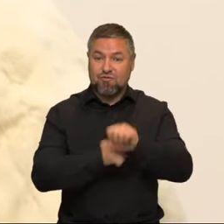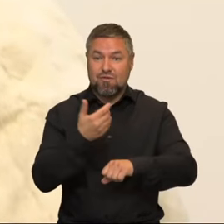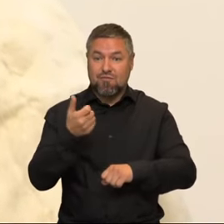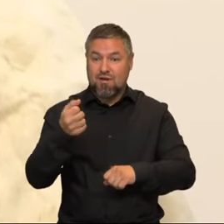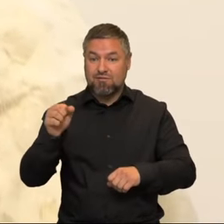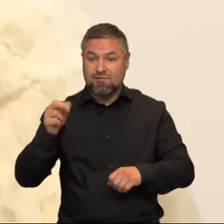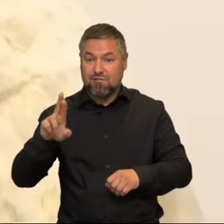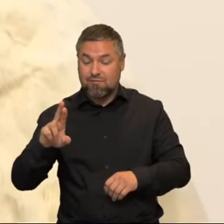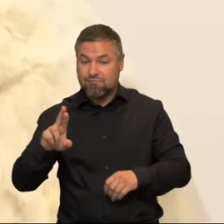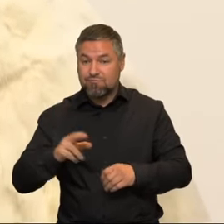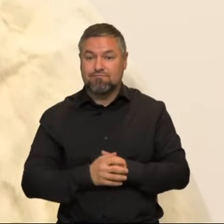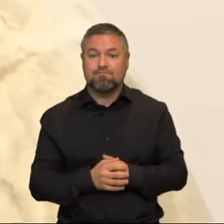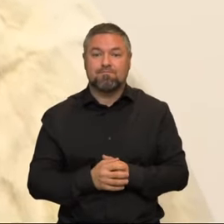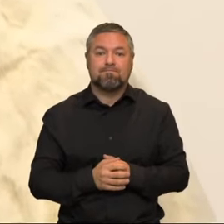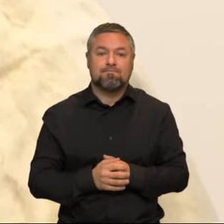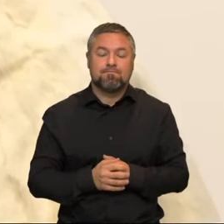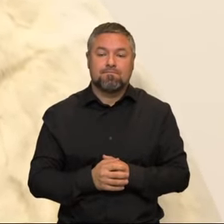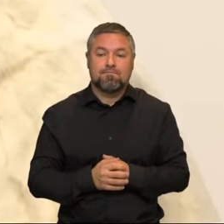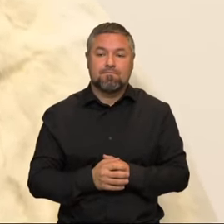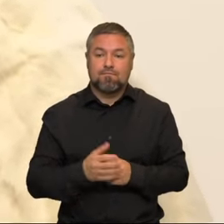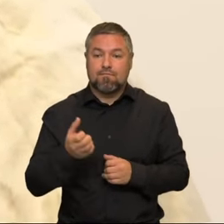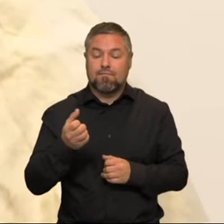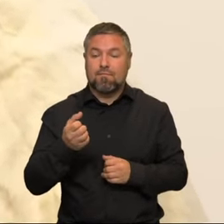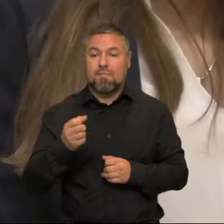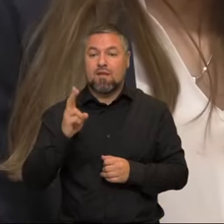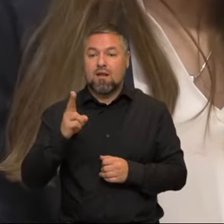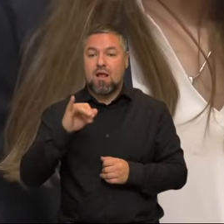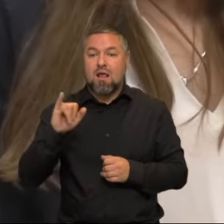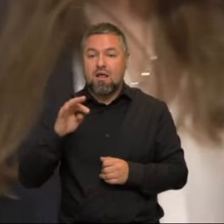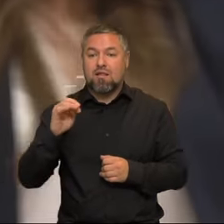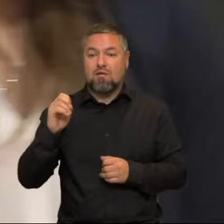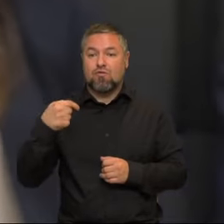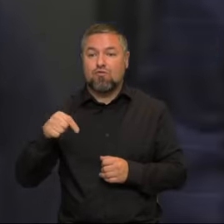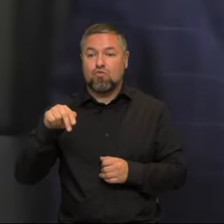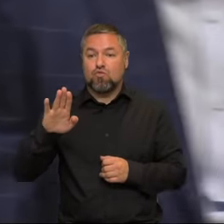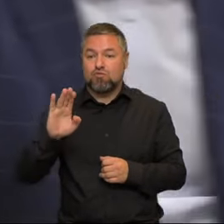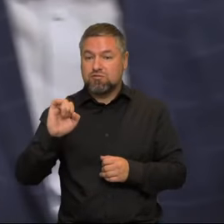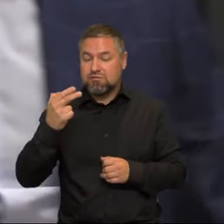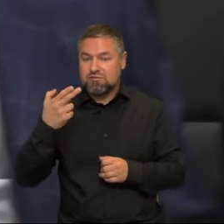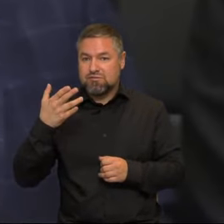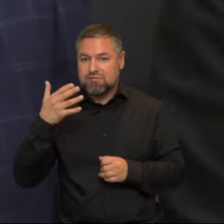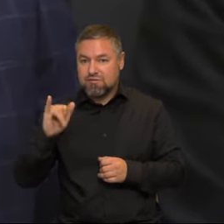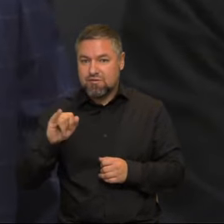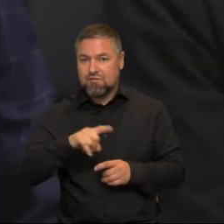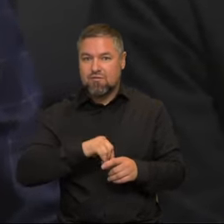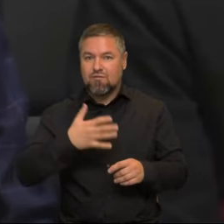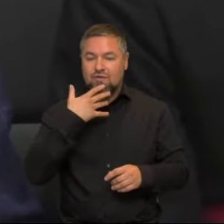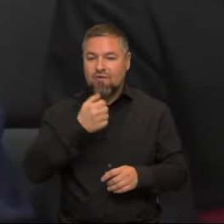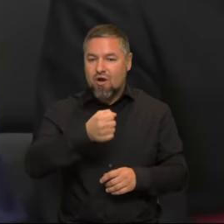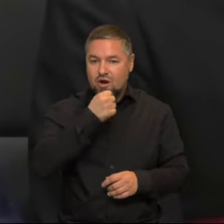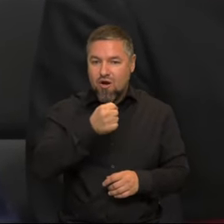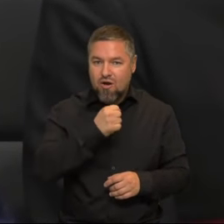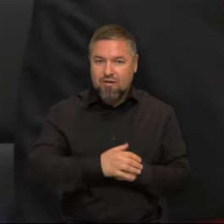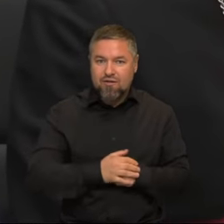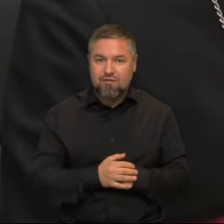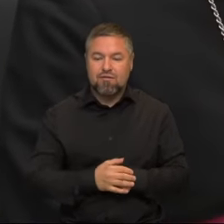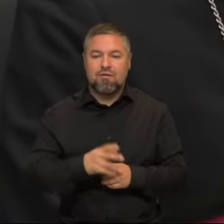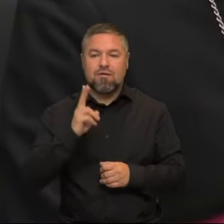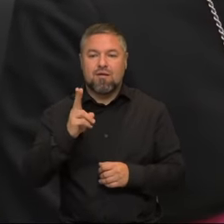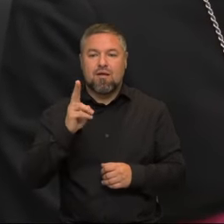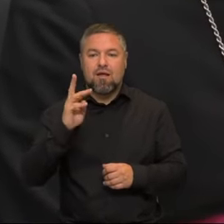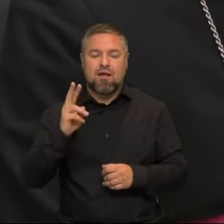2019. Pan magister inżynier Kajetan Duszyński, określony przez komentatora Kajetano